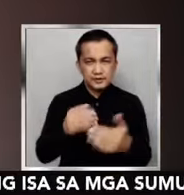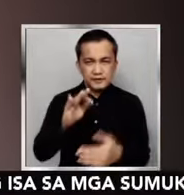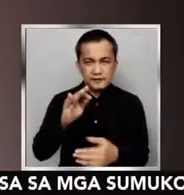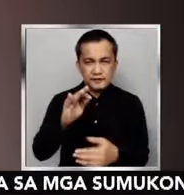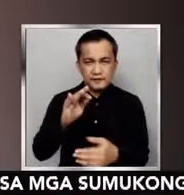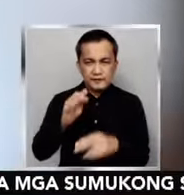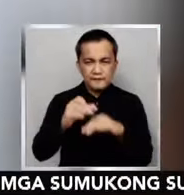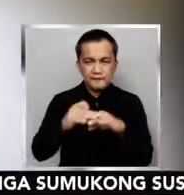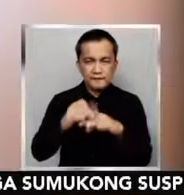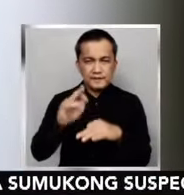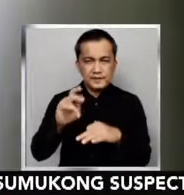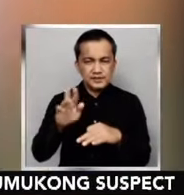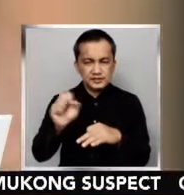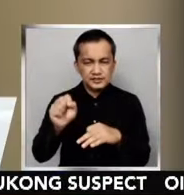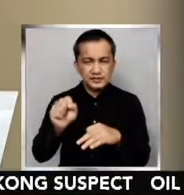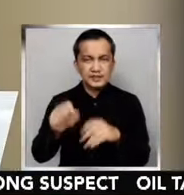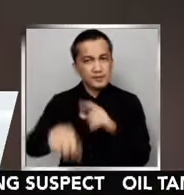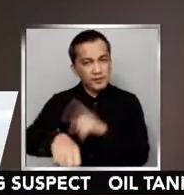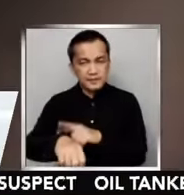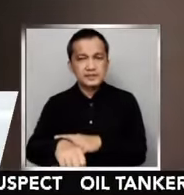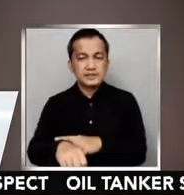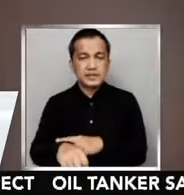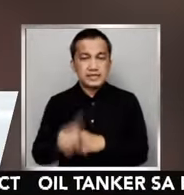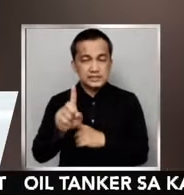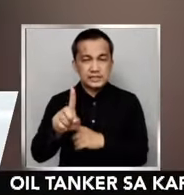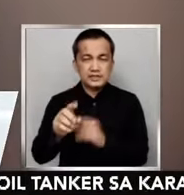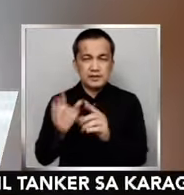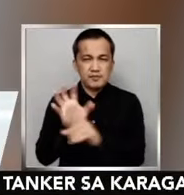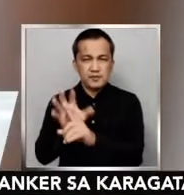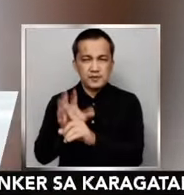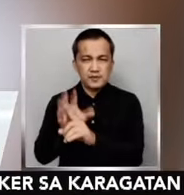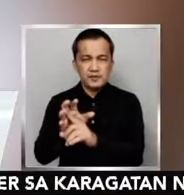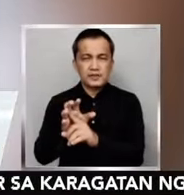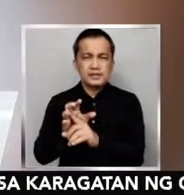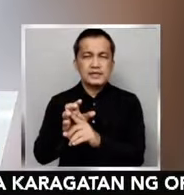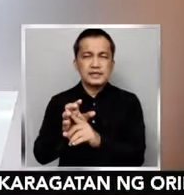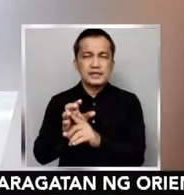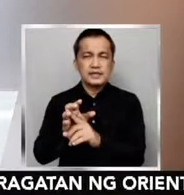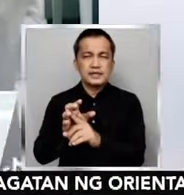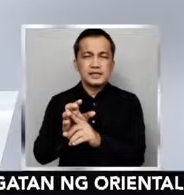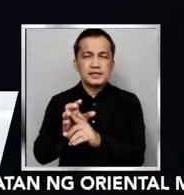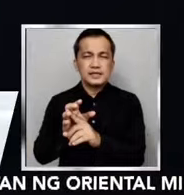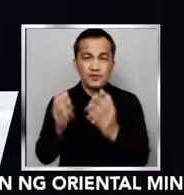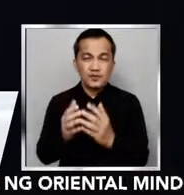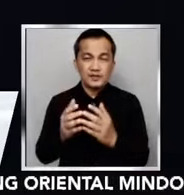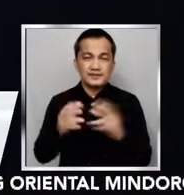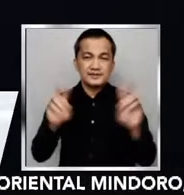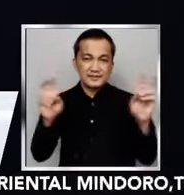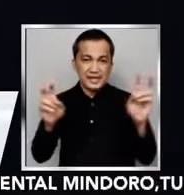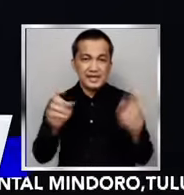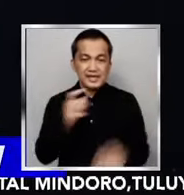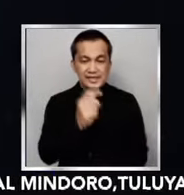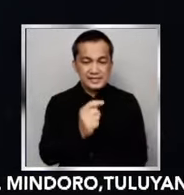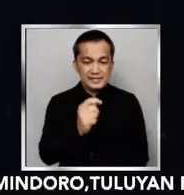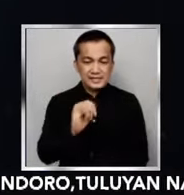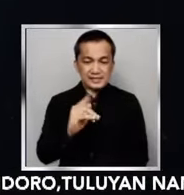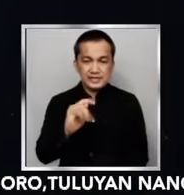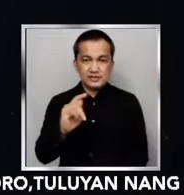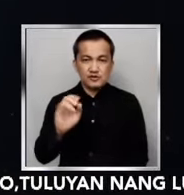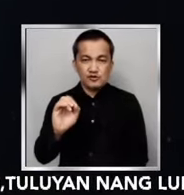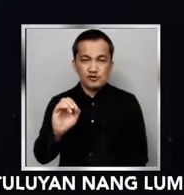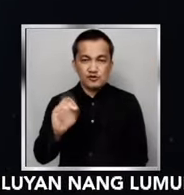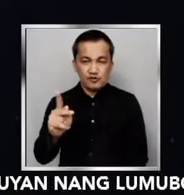moments isa sa pinakasikat na social media app sa mundo ang tiktok pero ang mga gobyerno ng